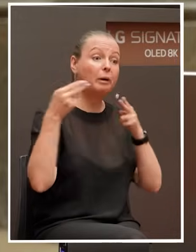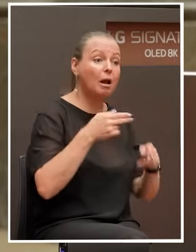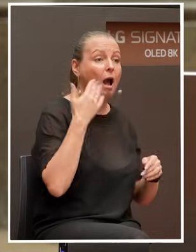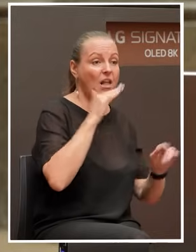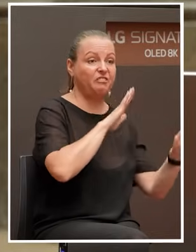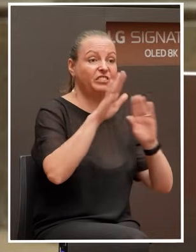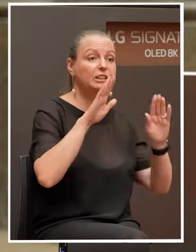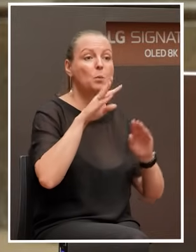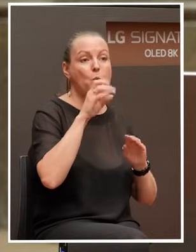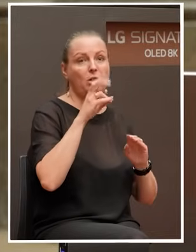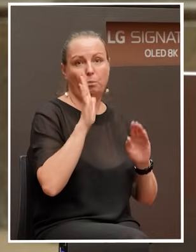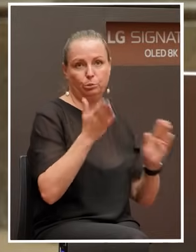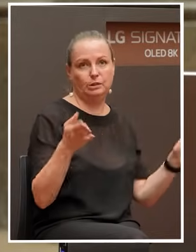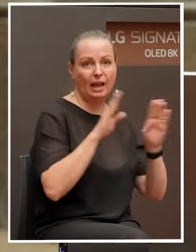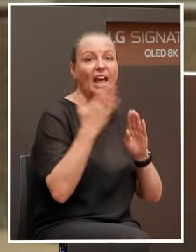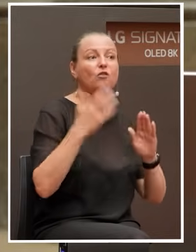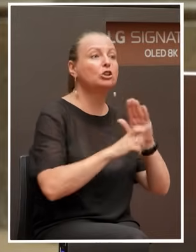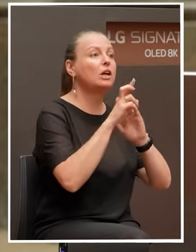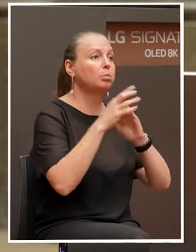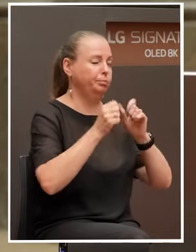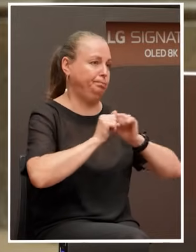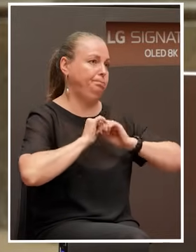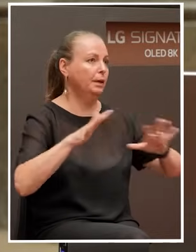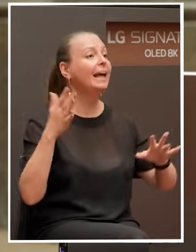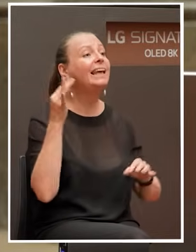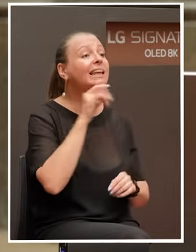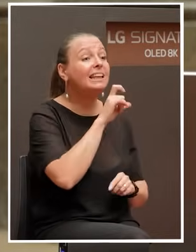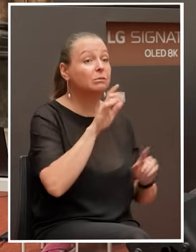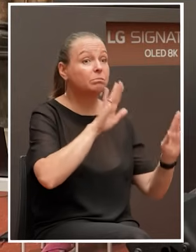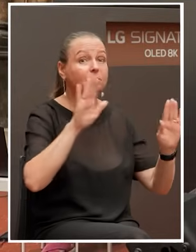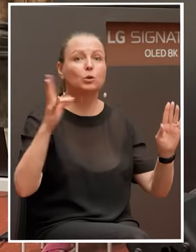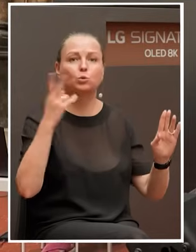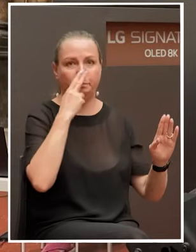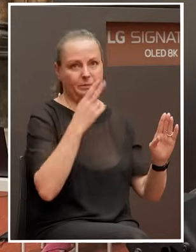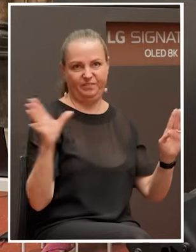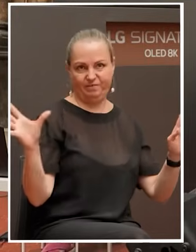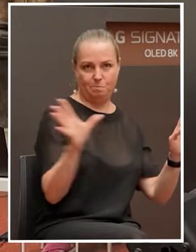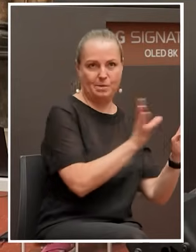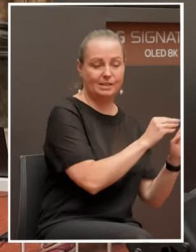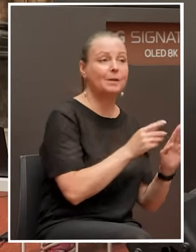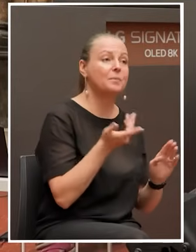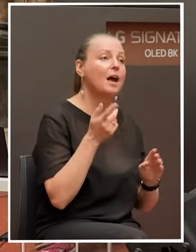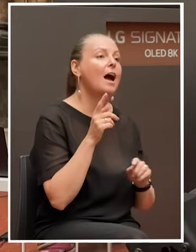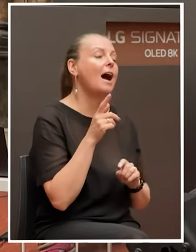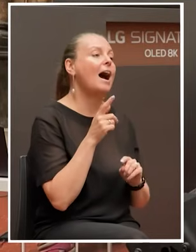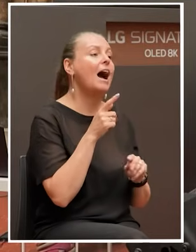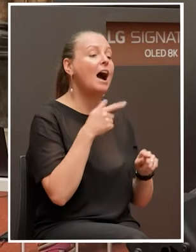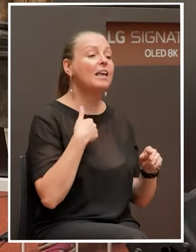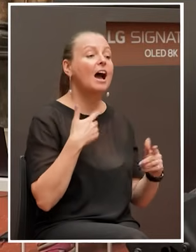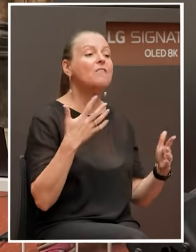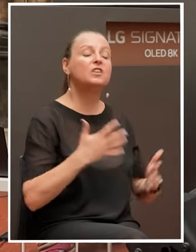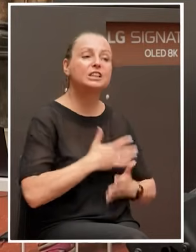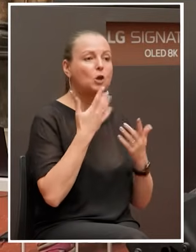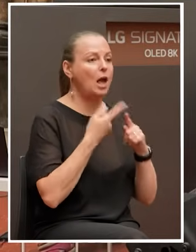Моне будет уже закрыта. Его соборы разойдутся в разные стороны, их надо смотреть вместе. Молодежь и даже поклонники Моне нападают на них, а я восхищен